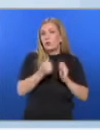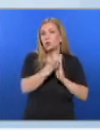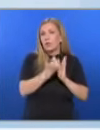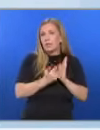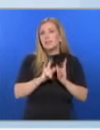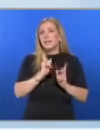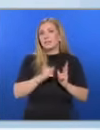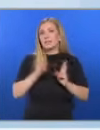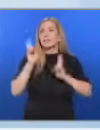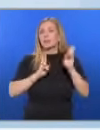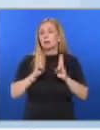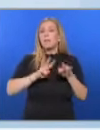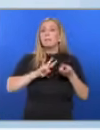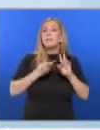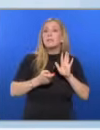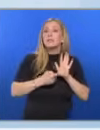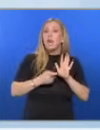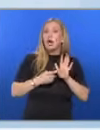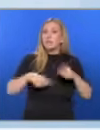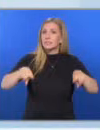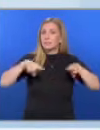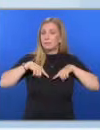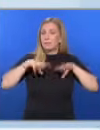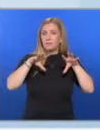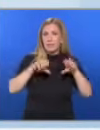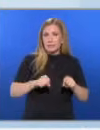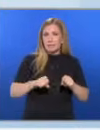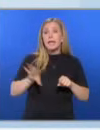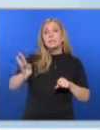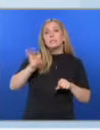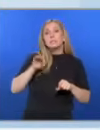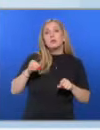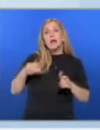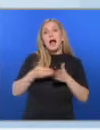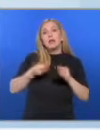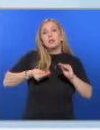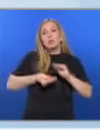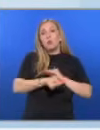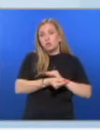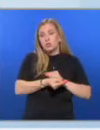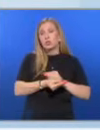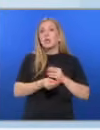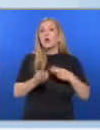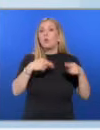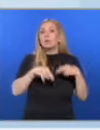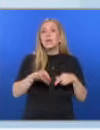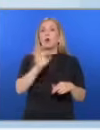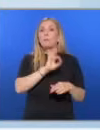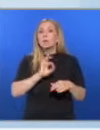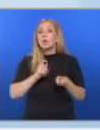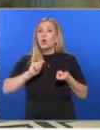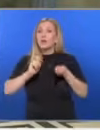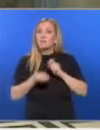да гласува. Сред тях са промени в закона за съдебната власт, избор на антикорупционна комисия и омбудсман, реформа в службите